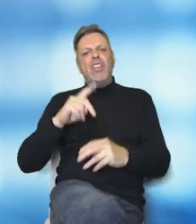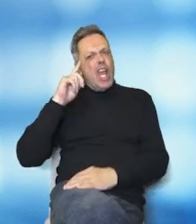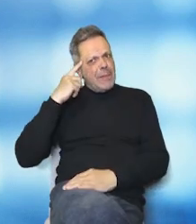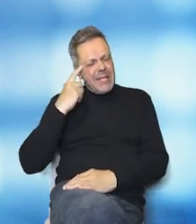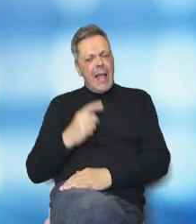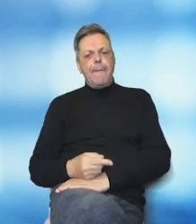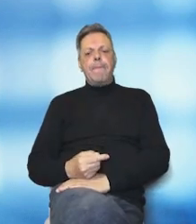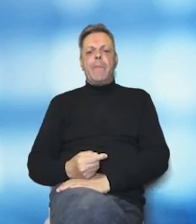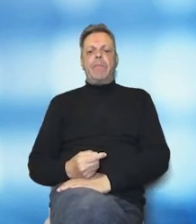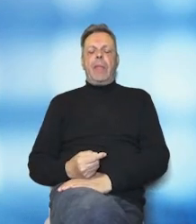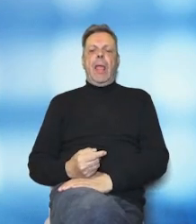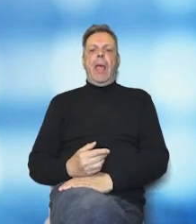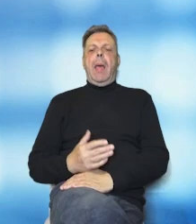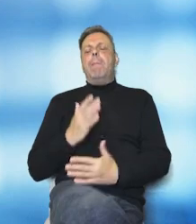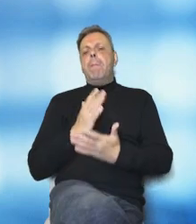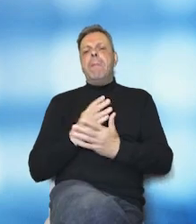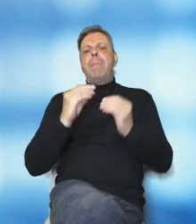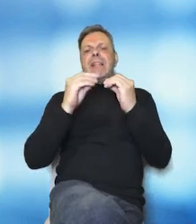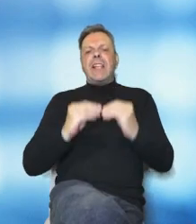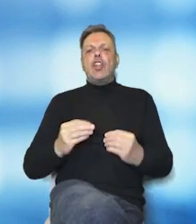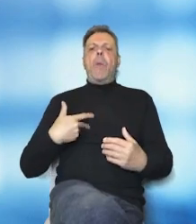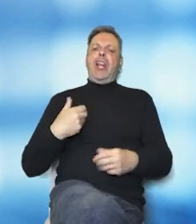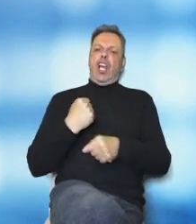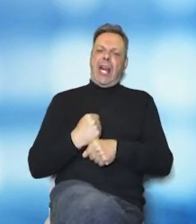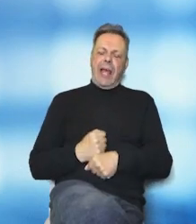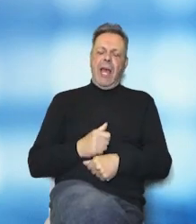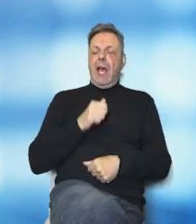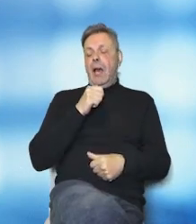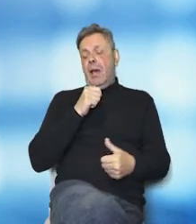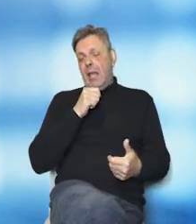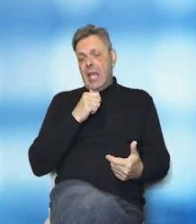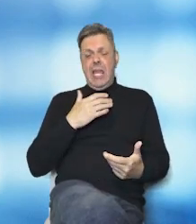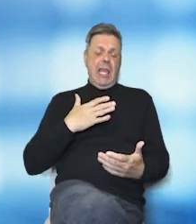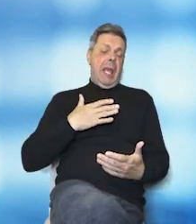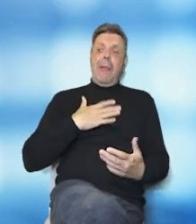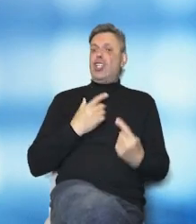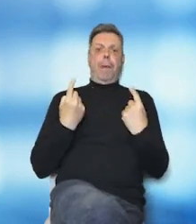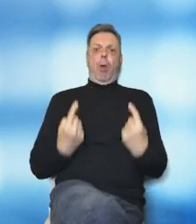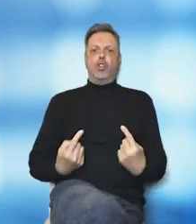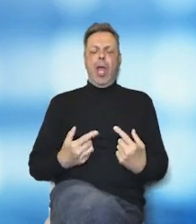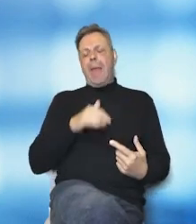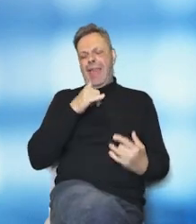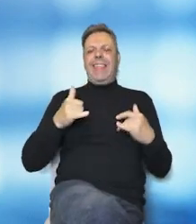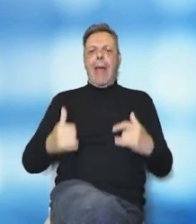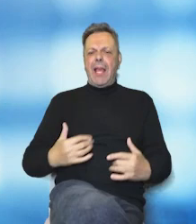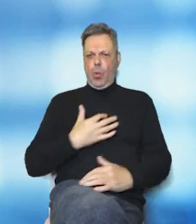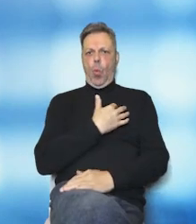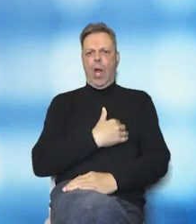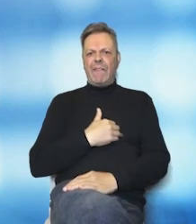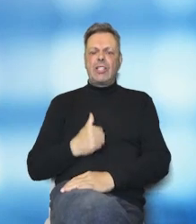smisla već prema sadržaju našeg rada i svrhom našeg postojanja. Jel? I danas u